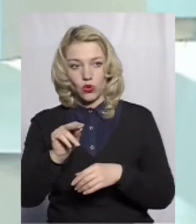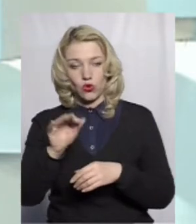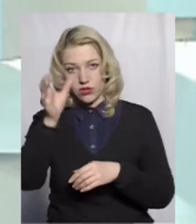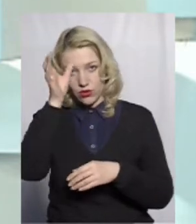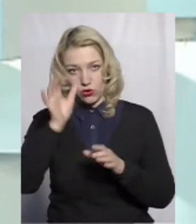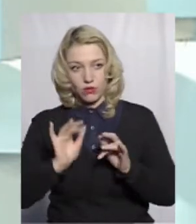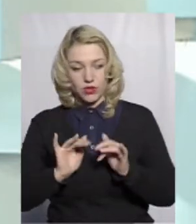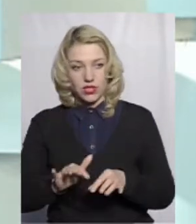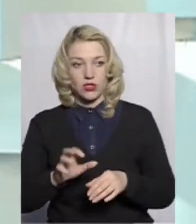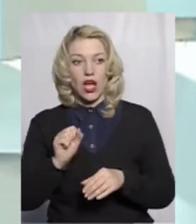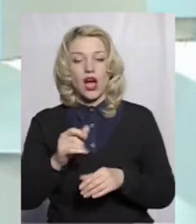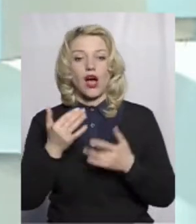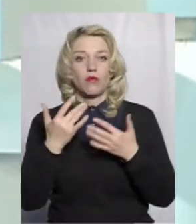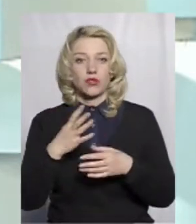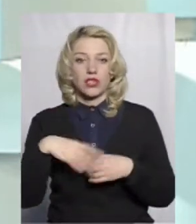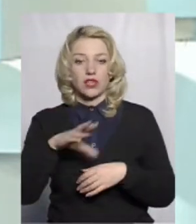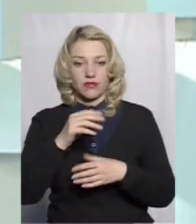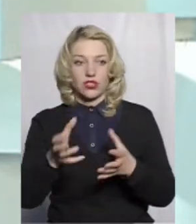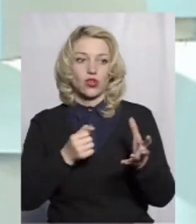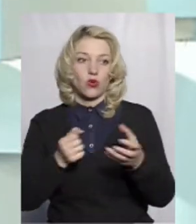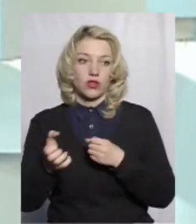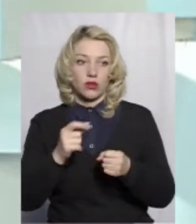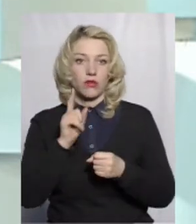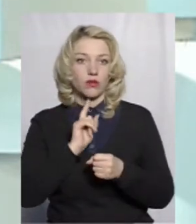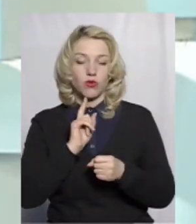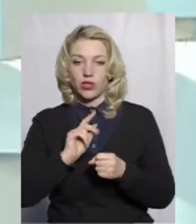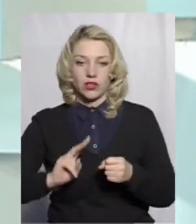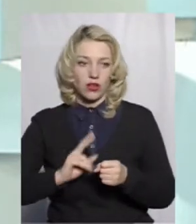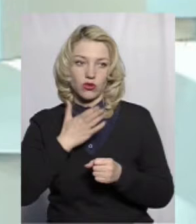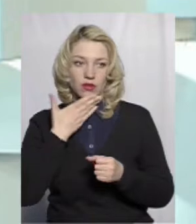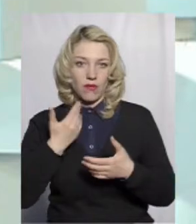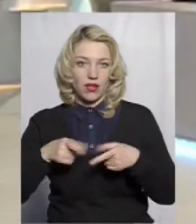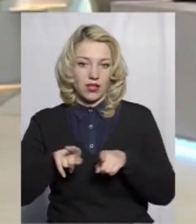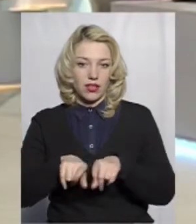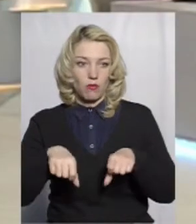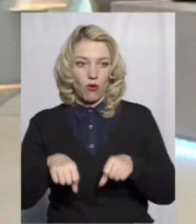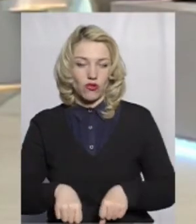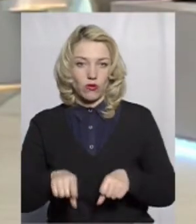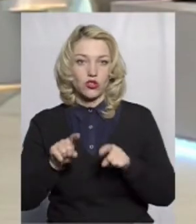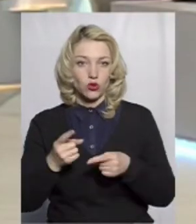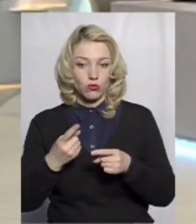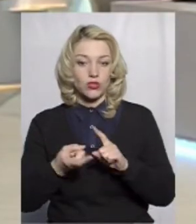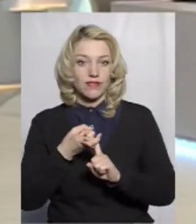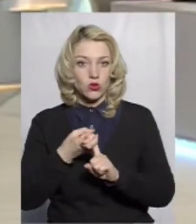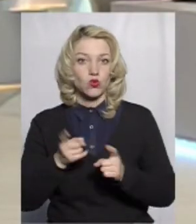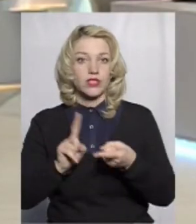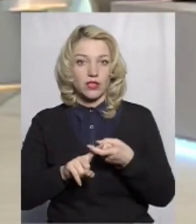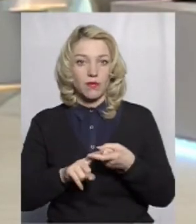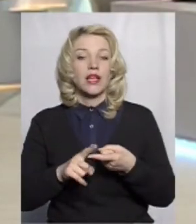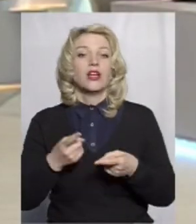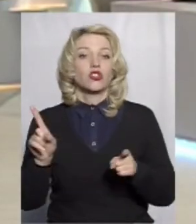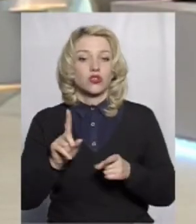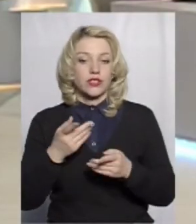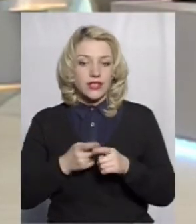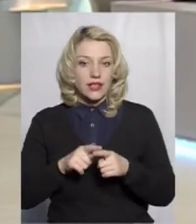освітнього процесу. А оскільки всі отримали, то поки що він не має таких повноважень. І тому в зв'язку із тим, що це є